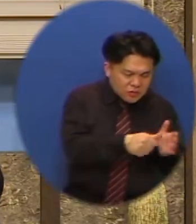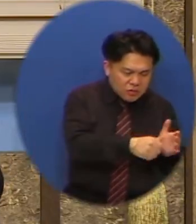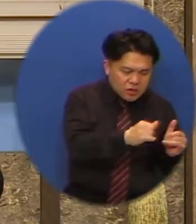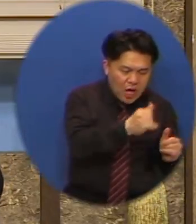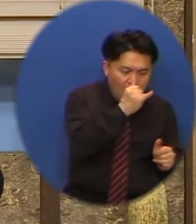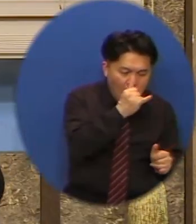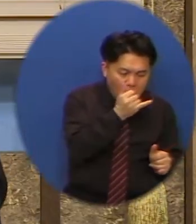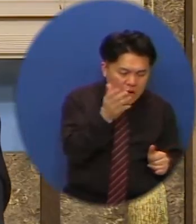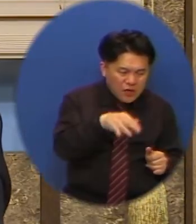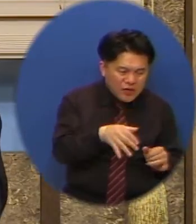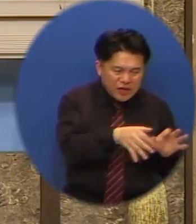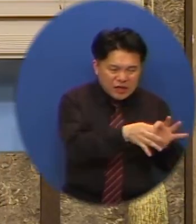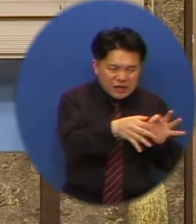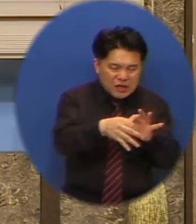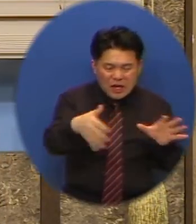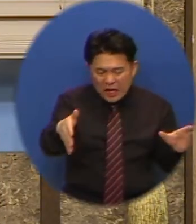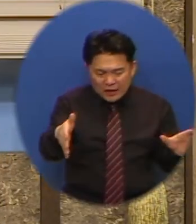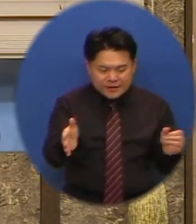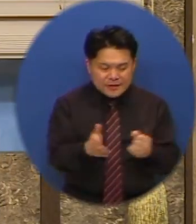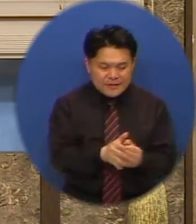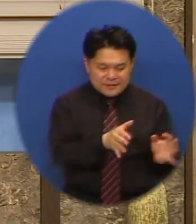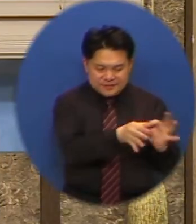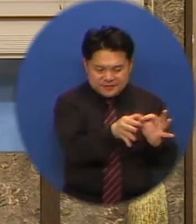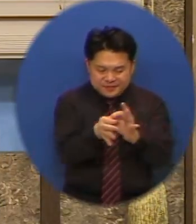사각지대가 생긴다. 그리고 이제,